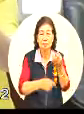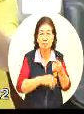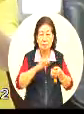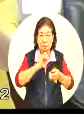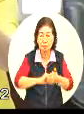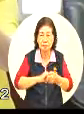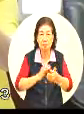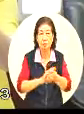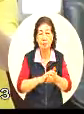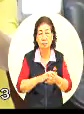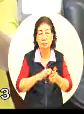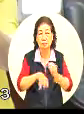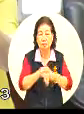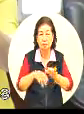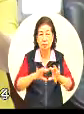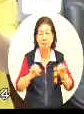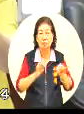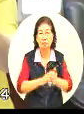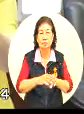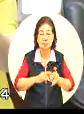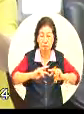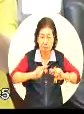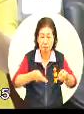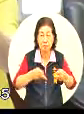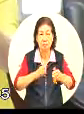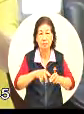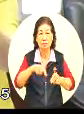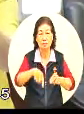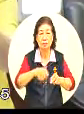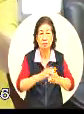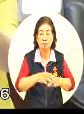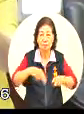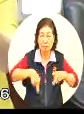为市民路的人行步道。那